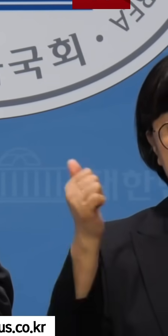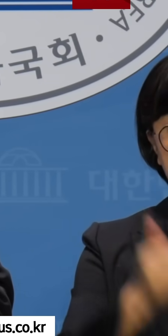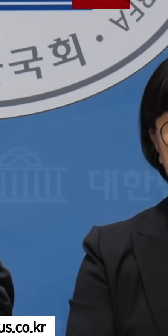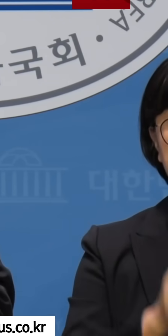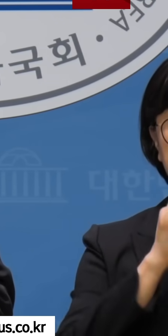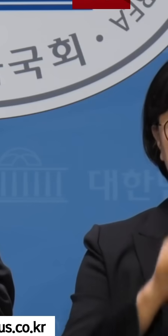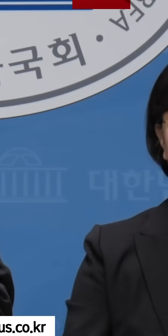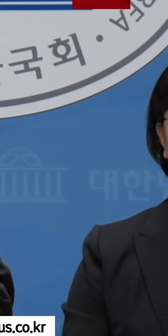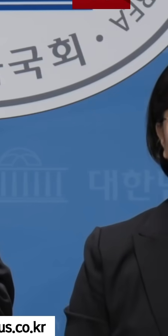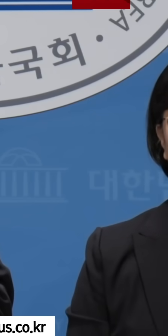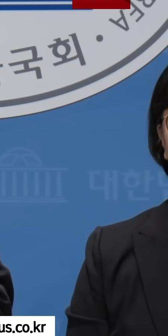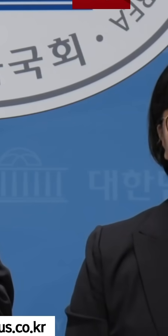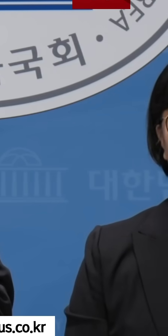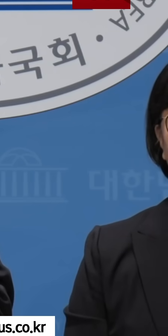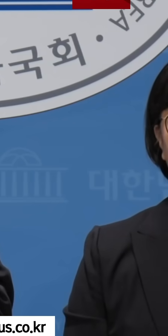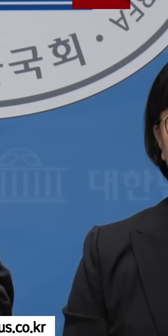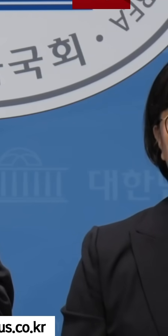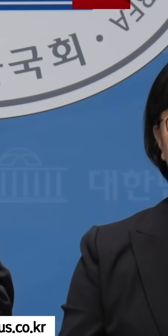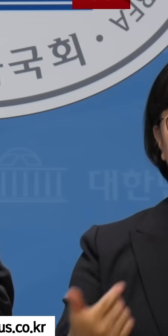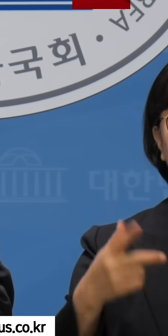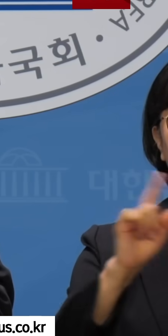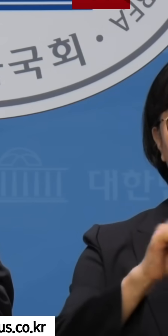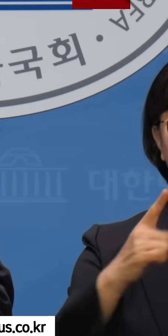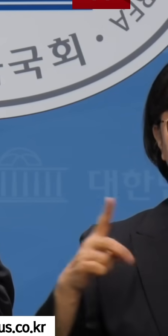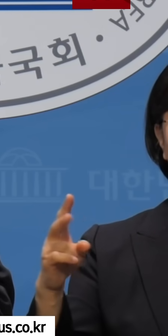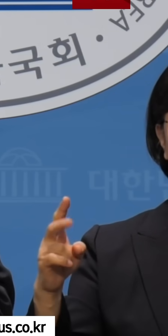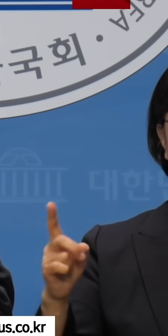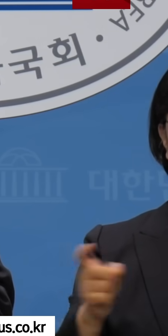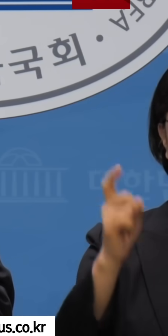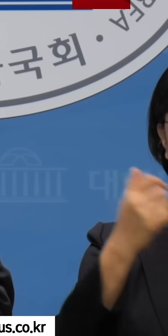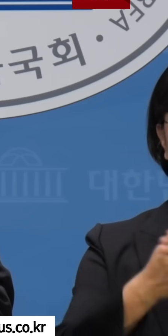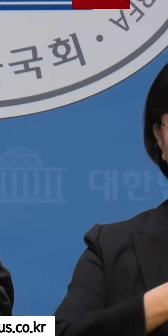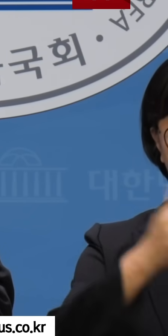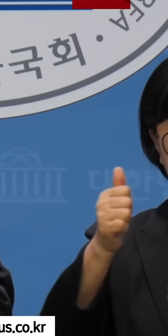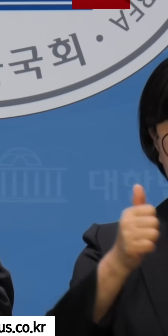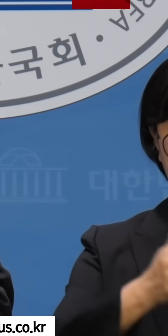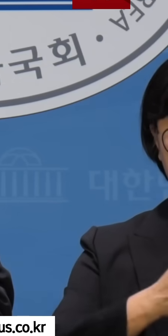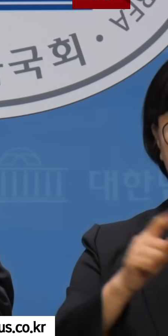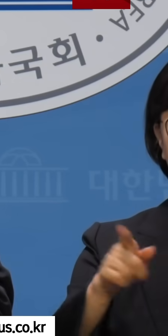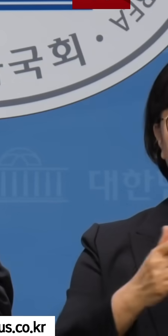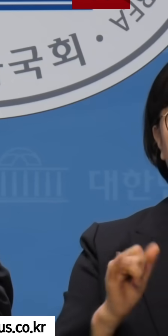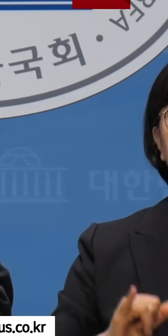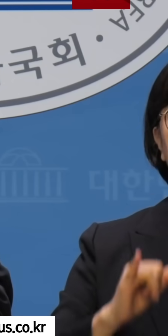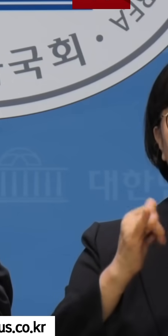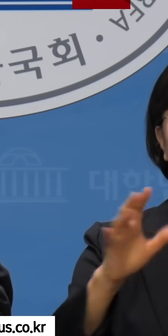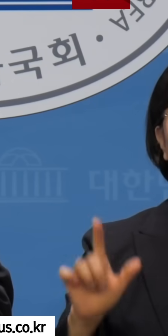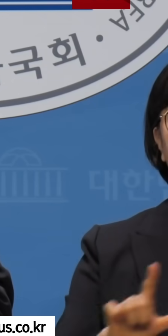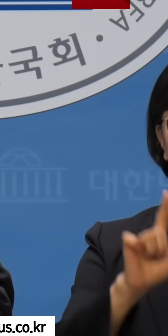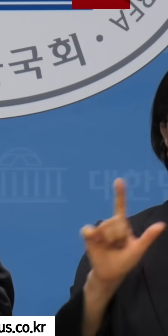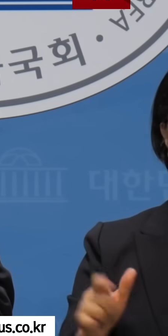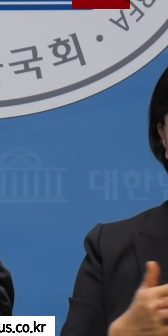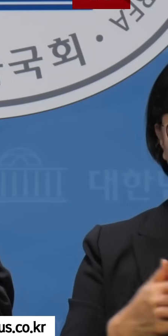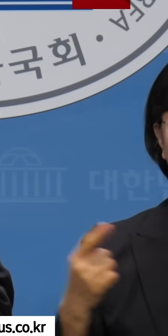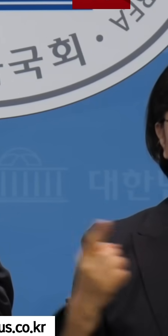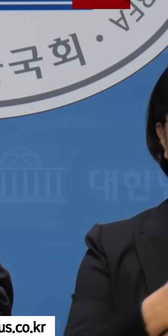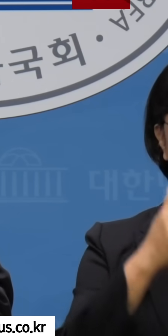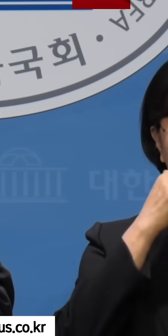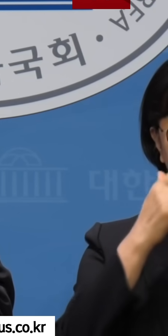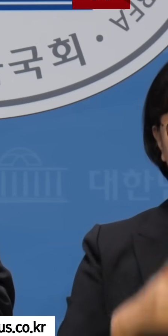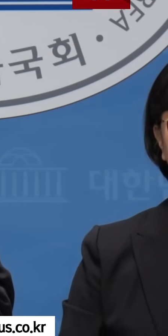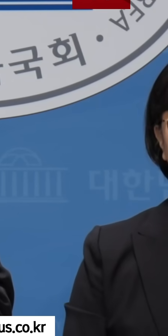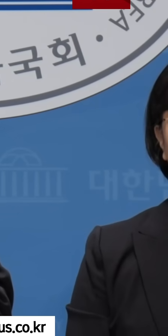실패했습니다. 상대방과 싸워서 이기는 데만 몰두하느라 세상도 국민의 삶도 바꾸지